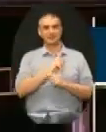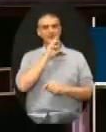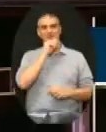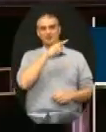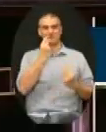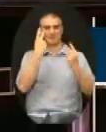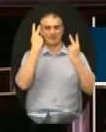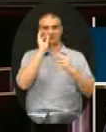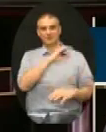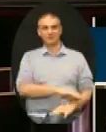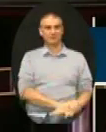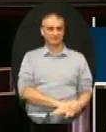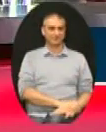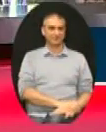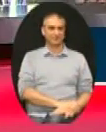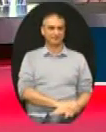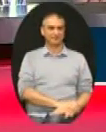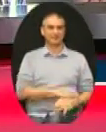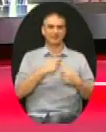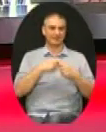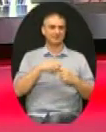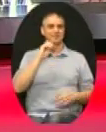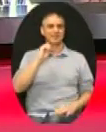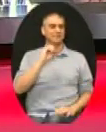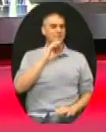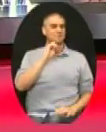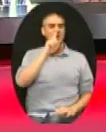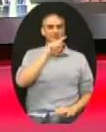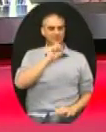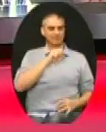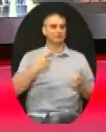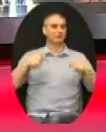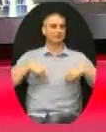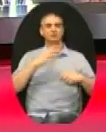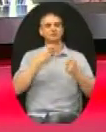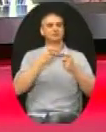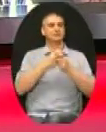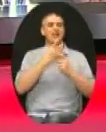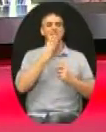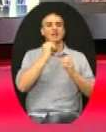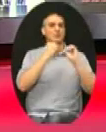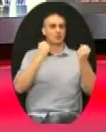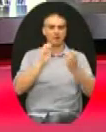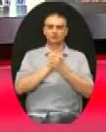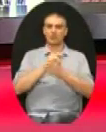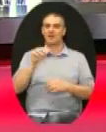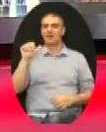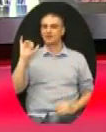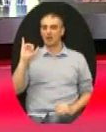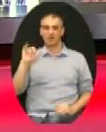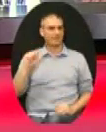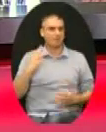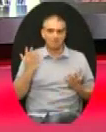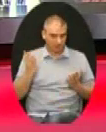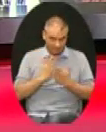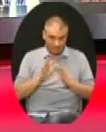על הדברים שחשובים לו. חבר הכנסת מנחם אליעזר מוזס, יושב ראש סיעת יהדות התורה, שלום לך, ירון אברהם, שלום גם לך. שלום, אורית.